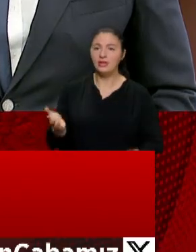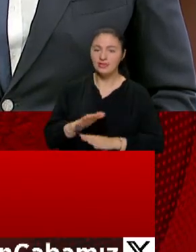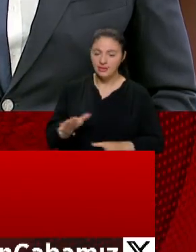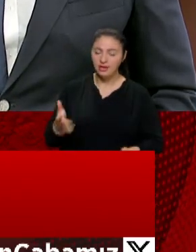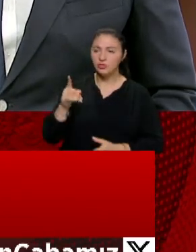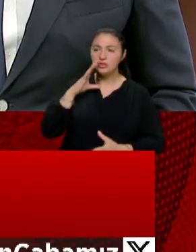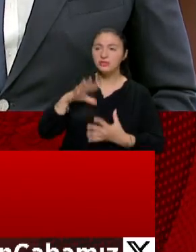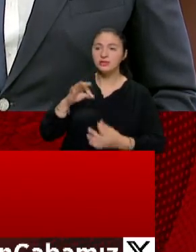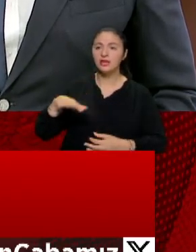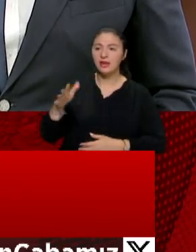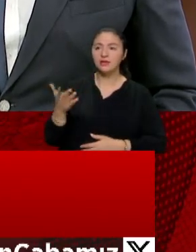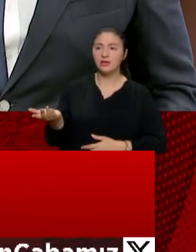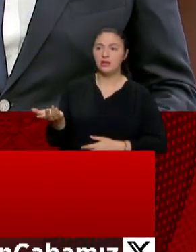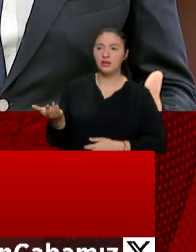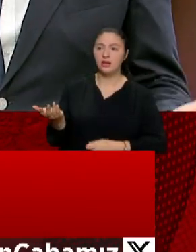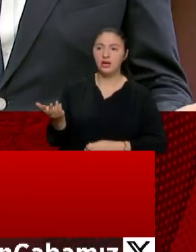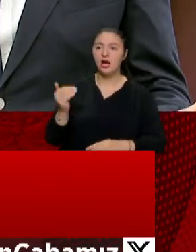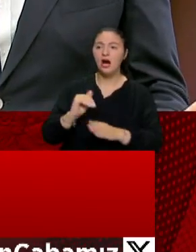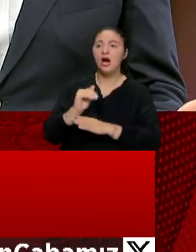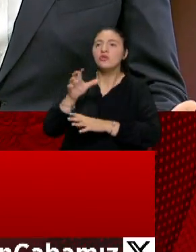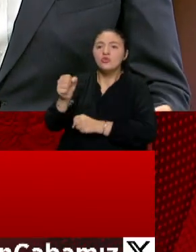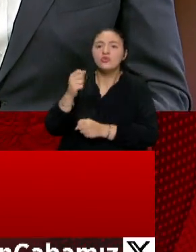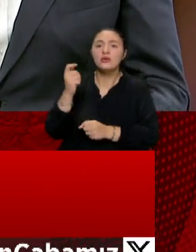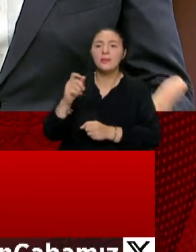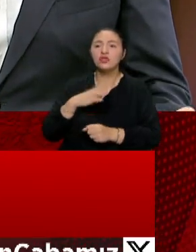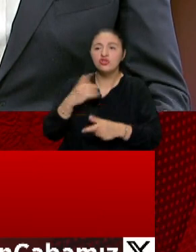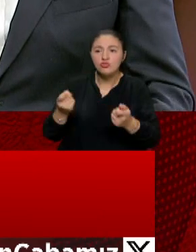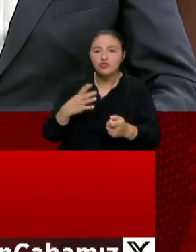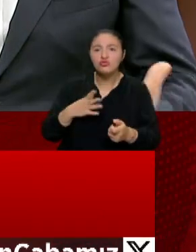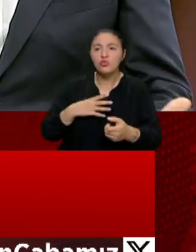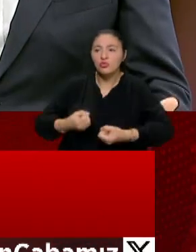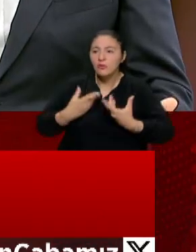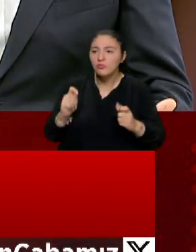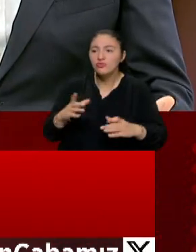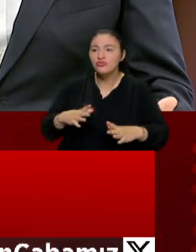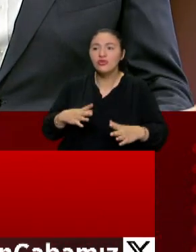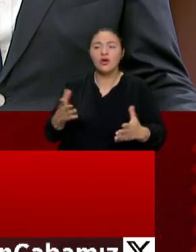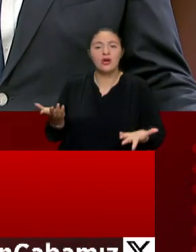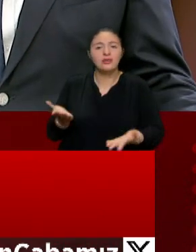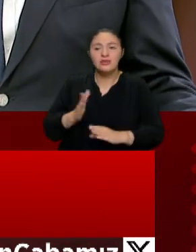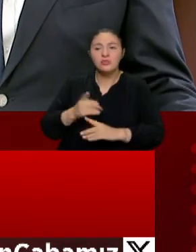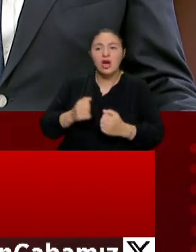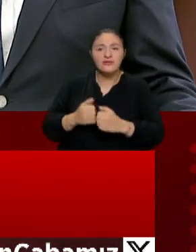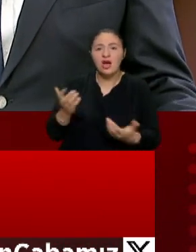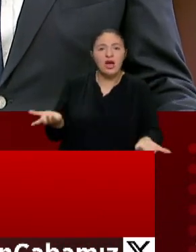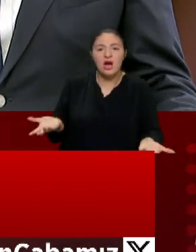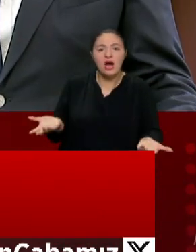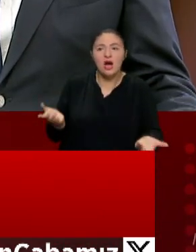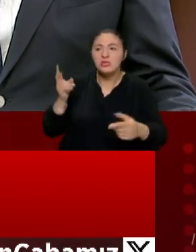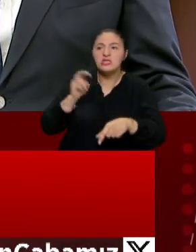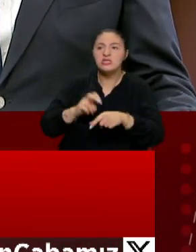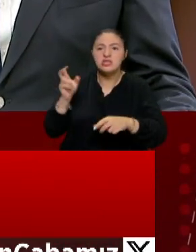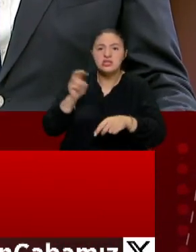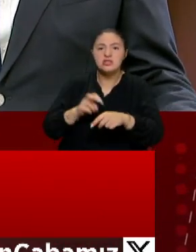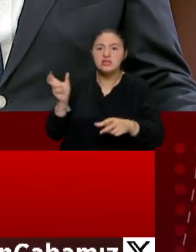yeter yani bu insanlar hayatta tutunmak istiyorlar çalışmak istiyorlar üretmek istiyorlar Nedir Bu Kavga anlamıyorum yani Bu